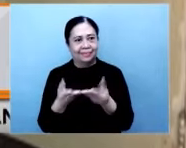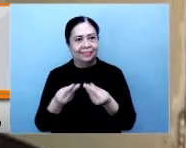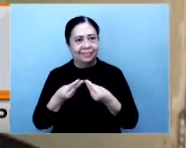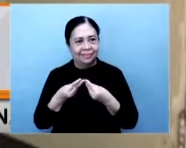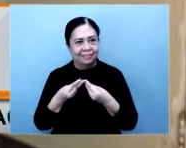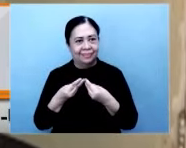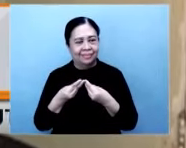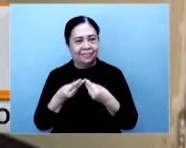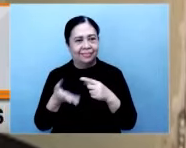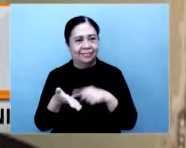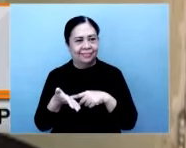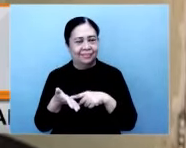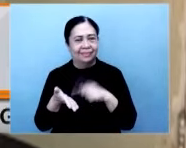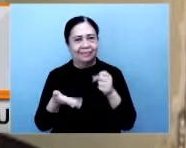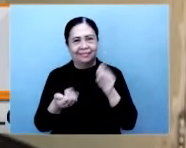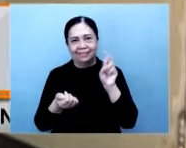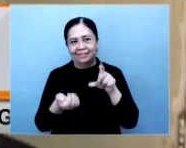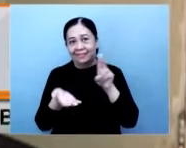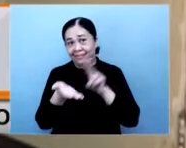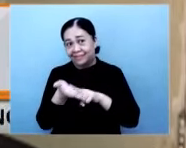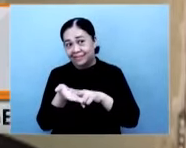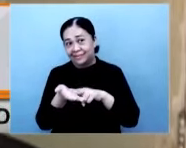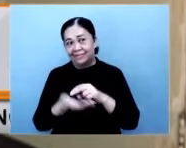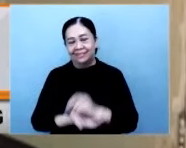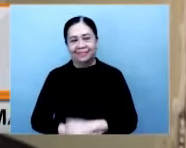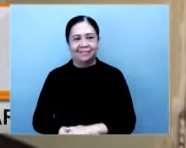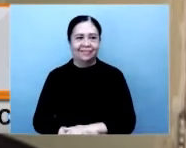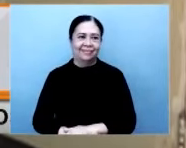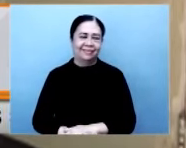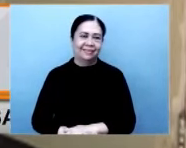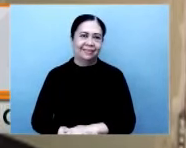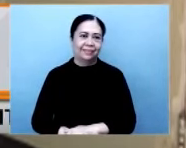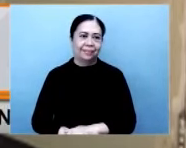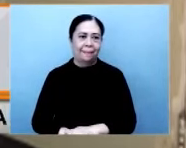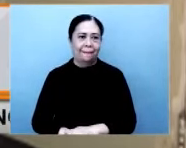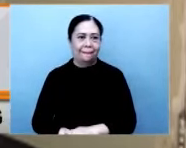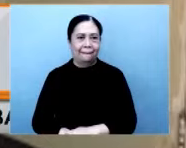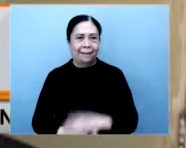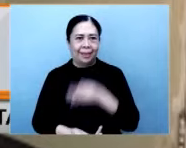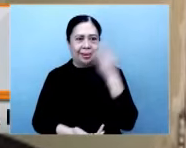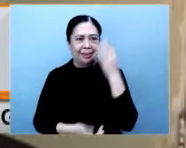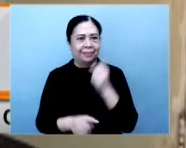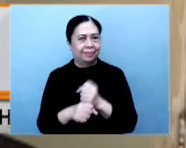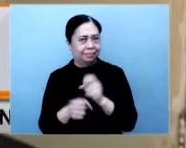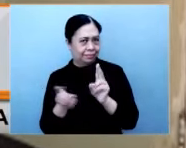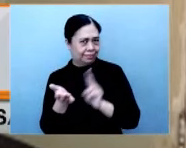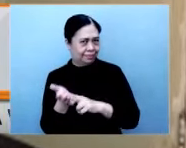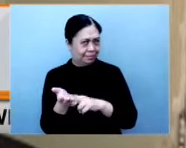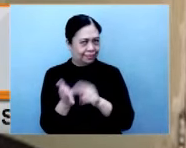ito mapirmahan. Okay, Sir Romar, syempre sa front page. We'll make pirma the libro.